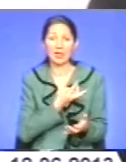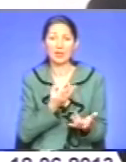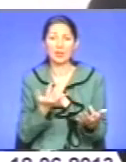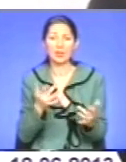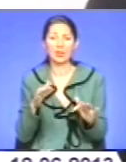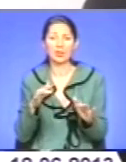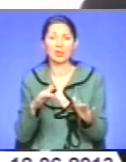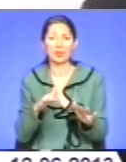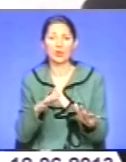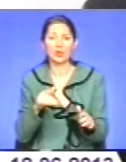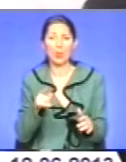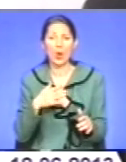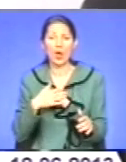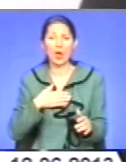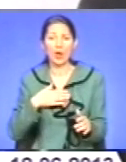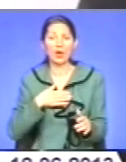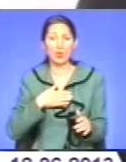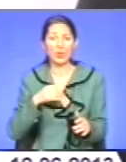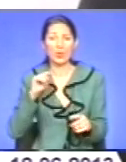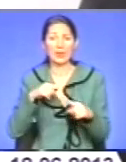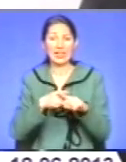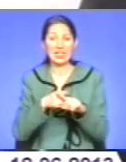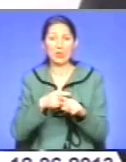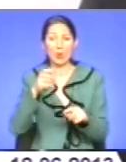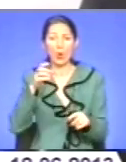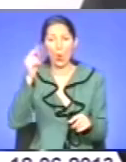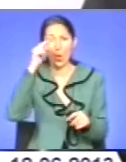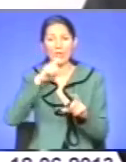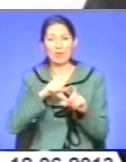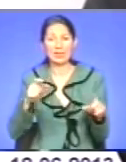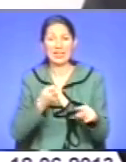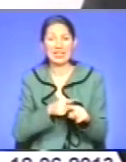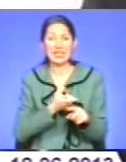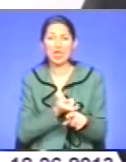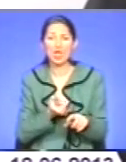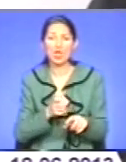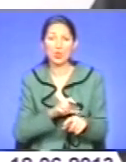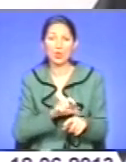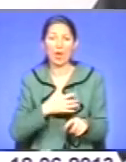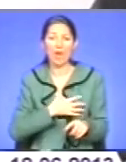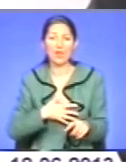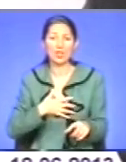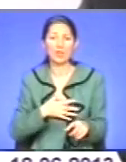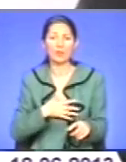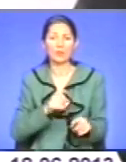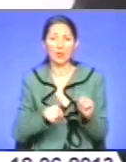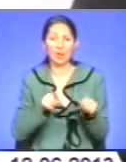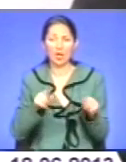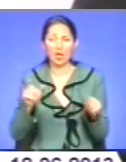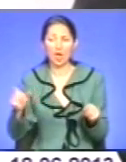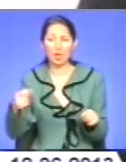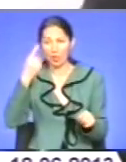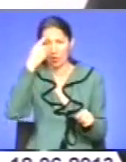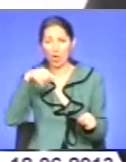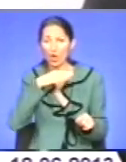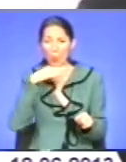діяльності в цьому нашому технічному університеті є. Це дуже важливо. І то деякі знають, значить, дуже багато мов,